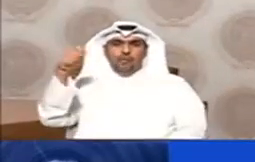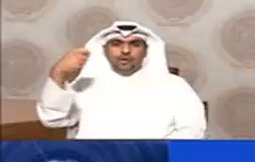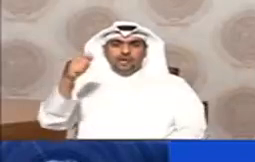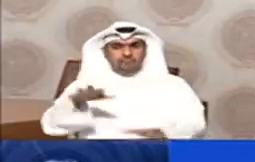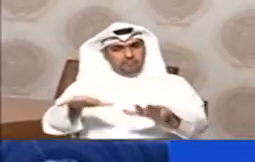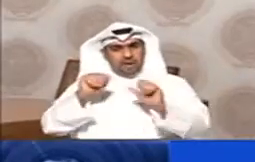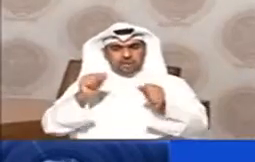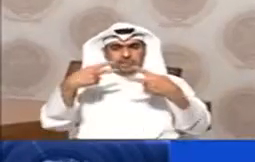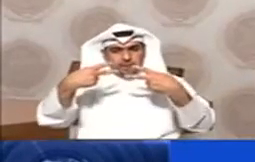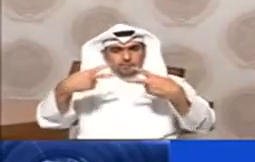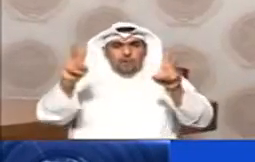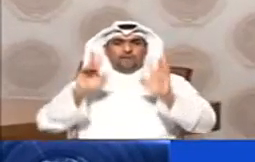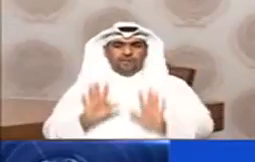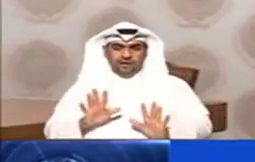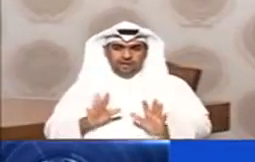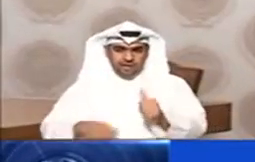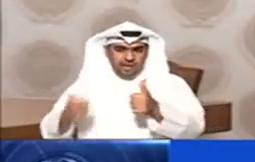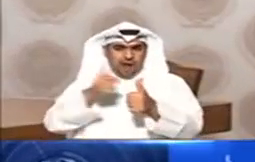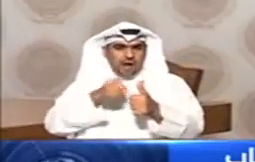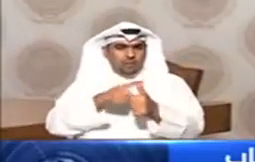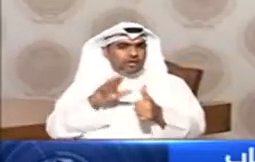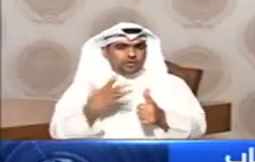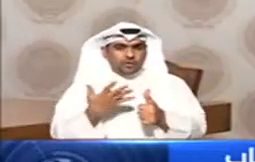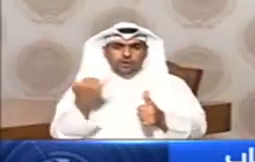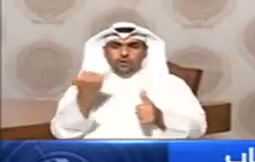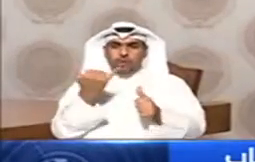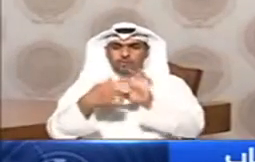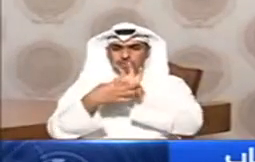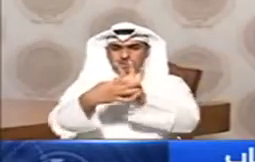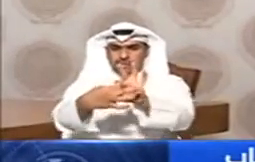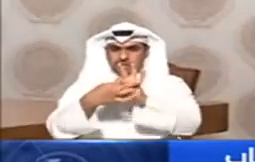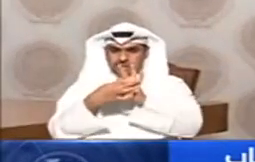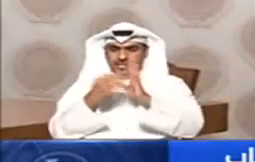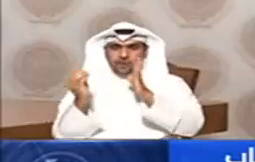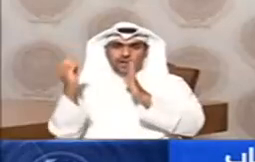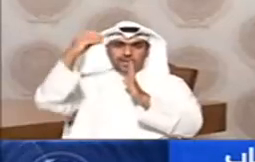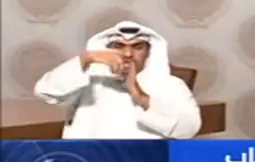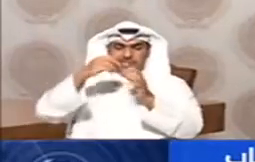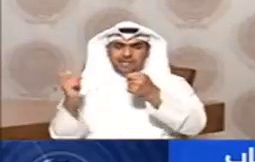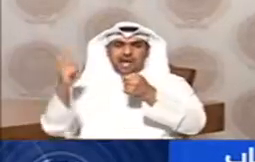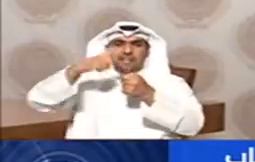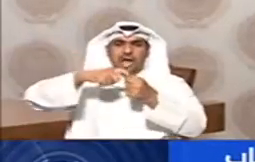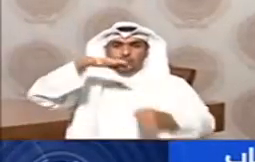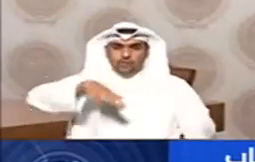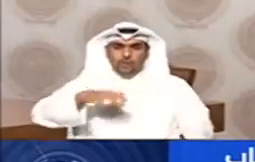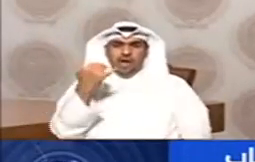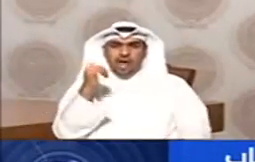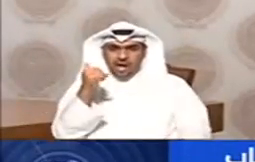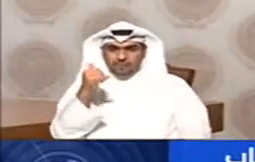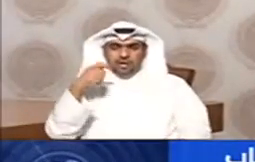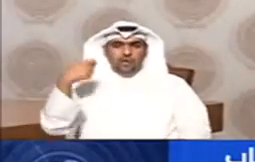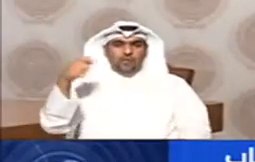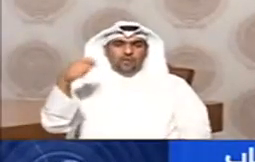أهم القرارات اللي تم الموافقة عليها: تعزيز التعاون الدولي القانوني بين مجلس وزراء